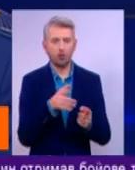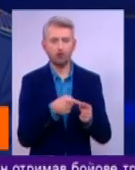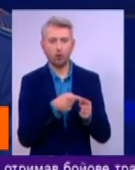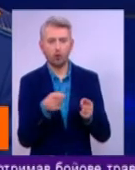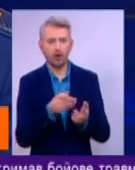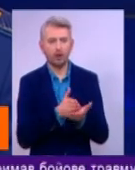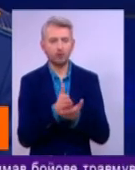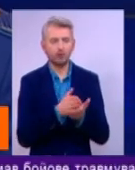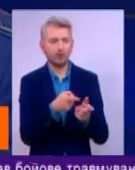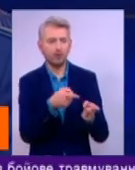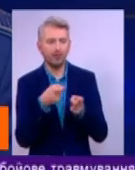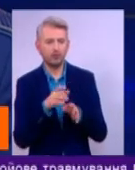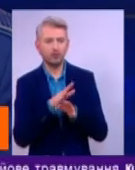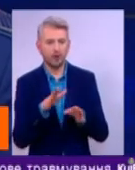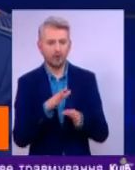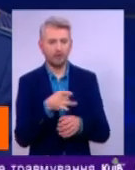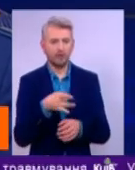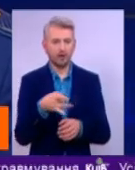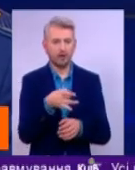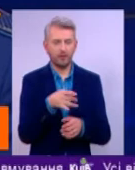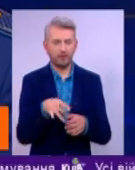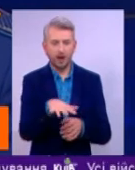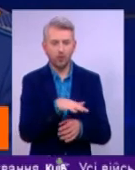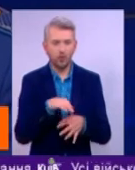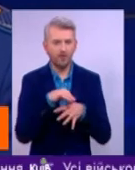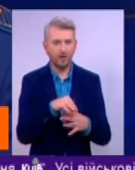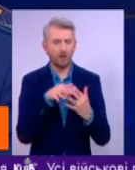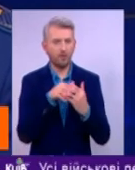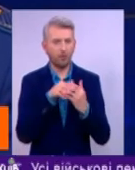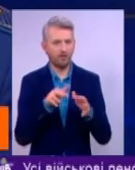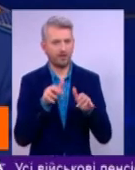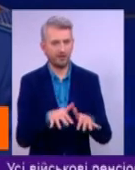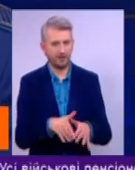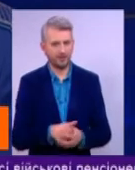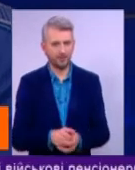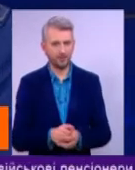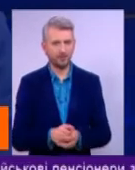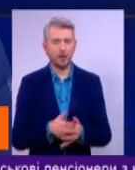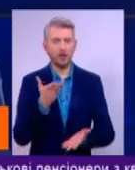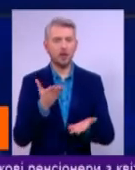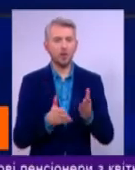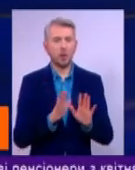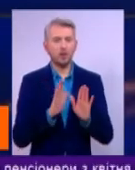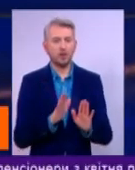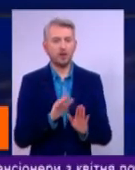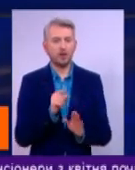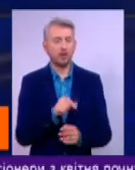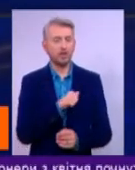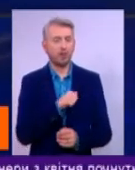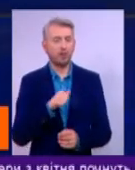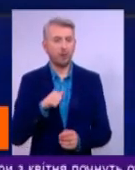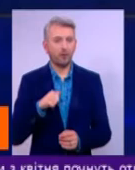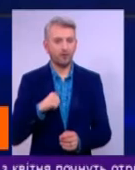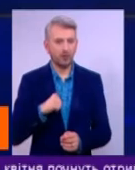служба не залучається в районі ведення бойових дій. Якщо тільки він самостійно